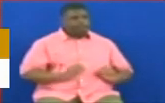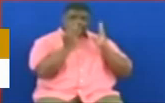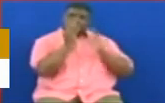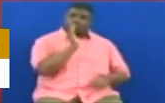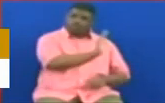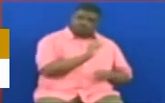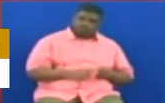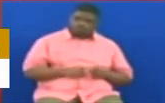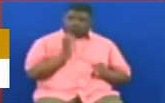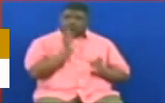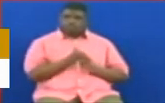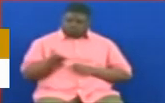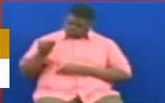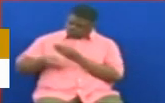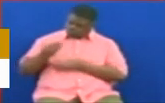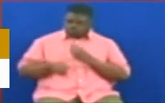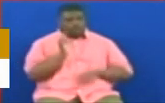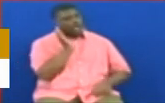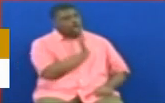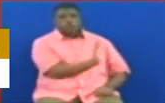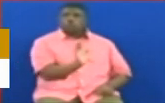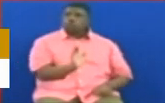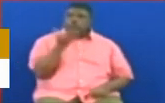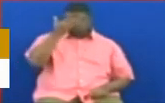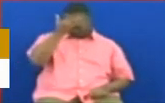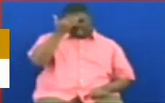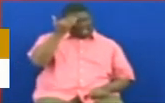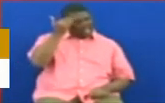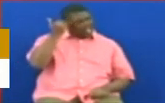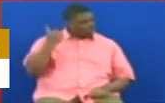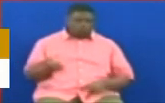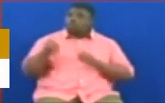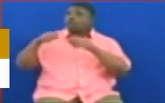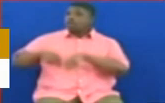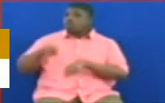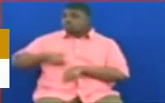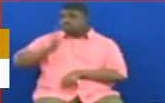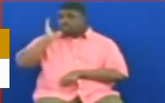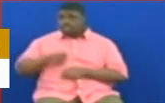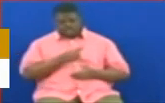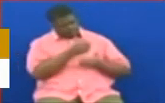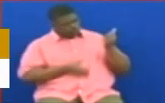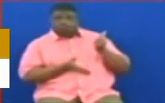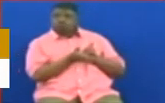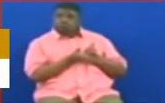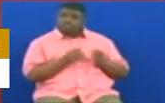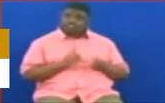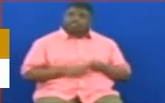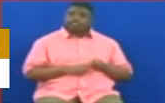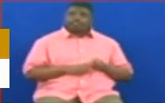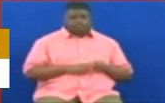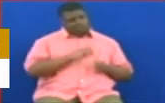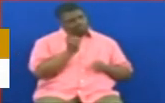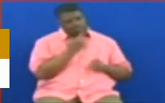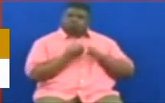ajili ya mustakabali wa uchumi wao, uchumi ambao ulisahaulika miaka mingi. Leo serikali ya Dr. John Pombe Joseph Magufuli imejibu